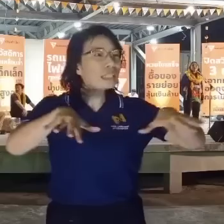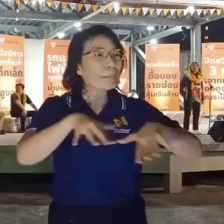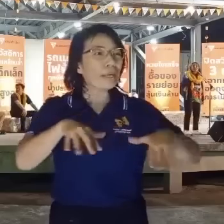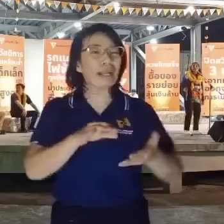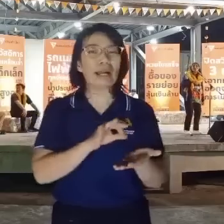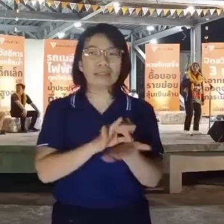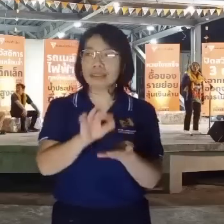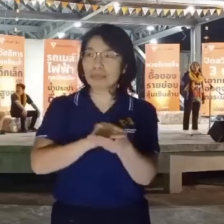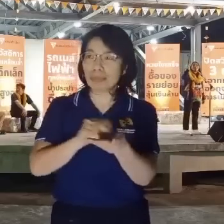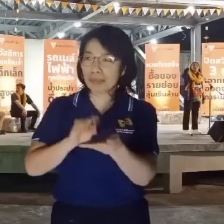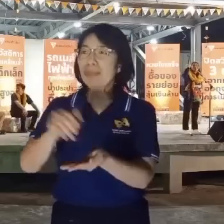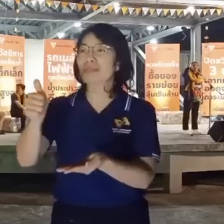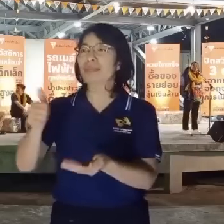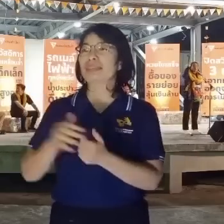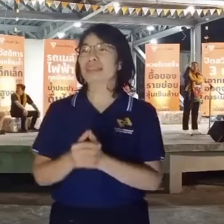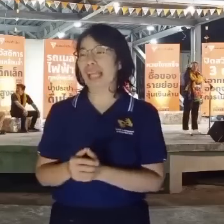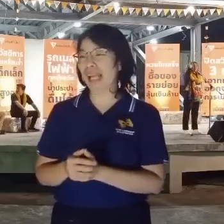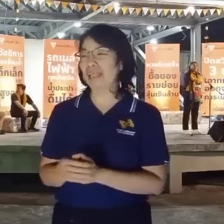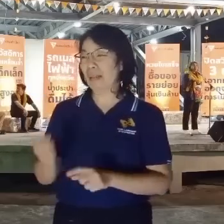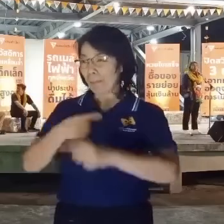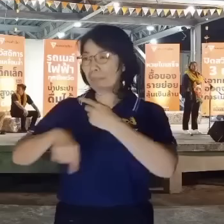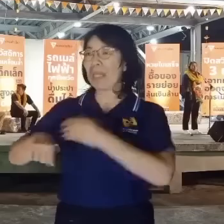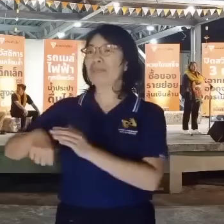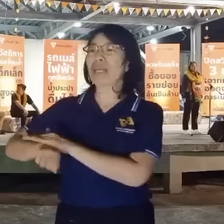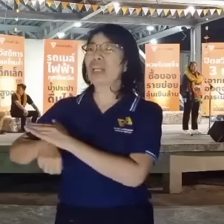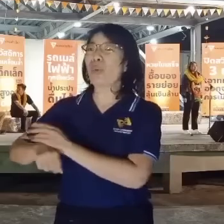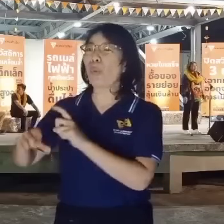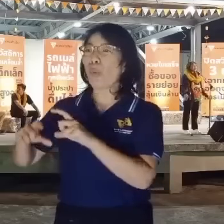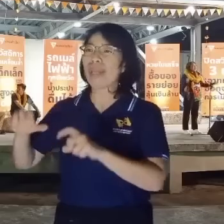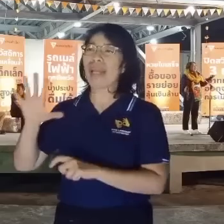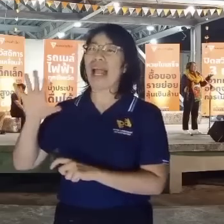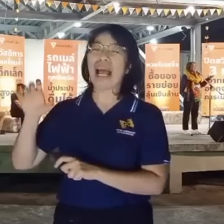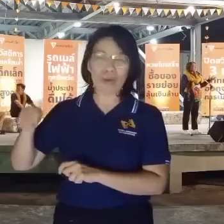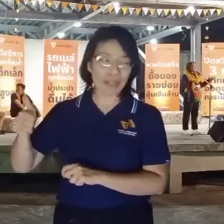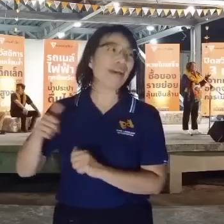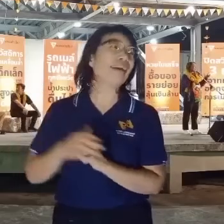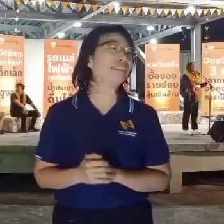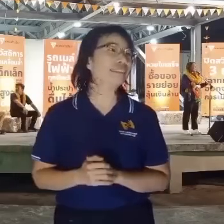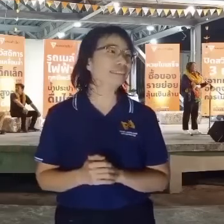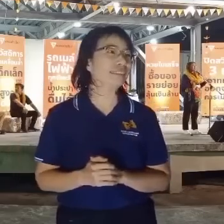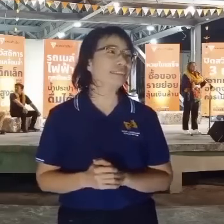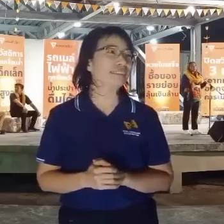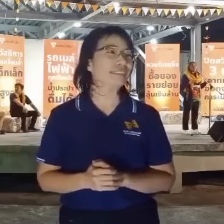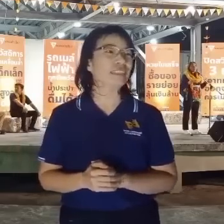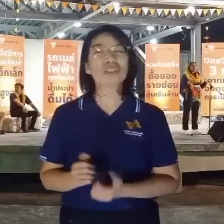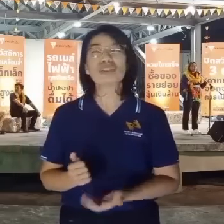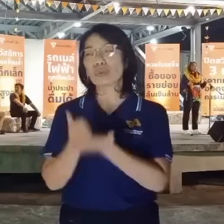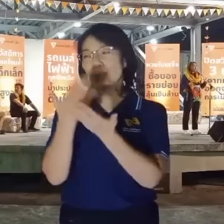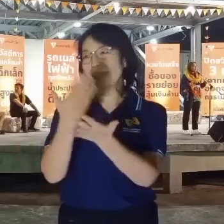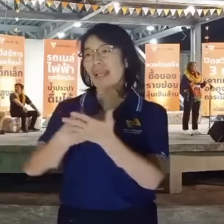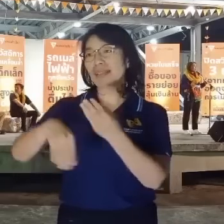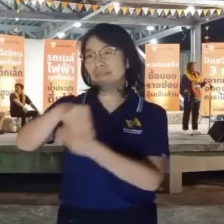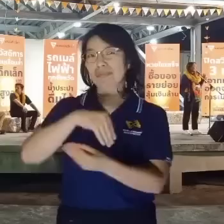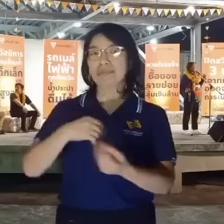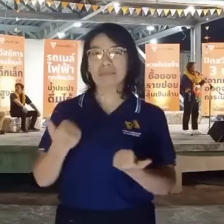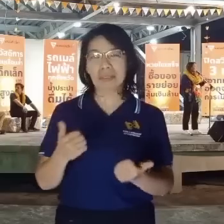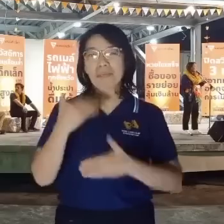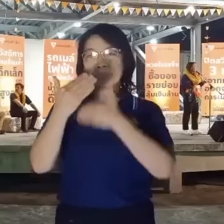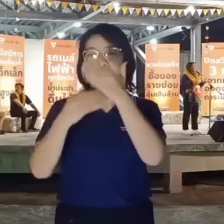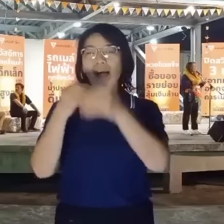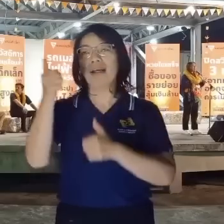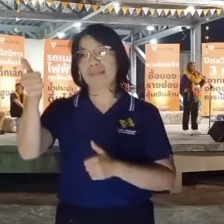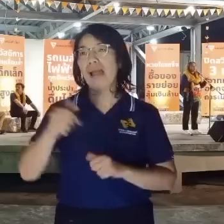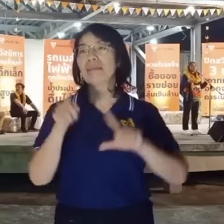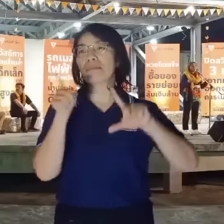ริโภคได้ลุ้นโชคลุ้นล้านเอาไม่เอานี่คือการกระตุ้นเศรษฐกิจแบบก้าวไกลที่ไม่เ